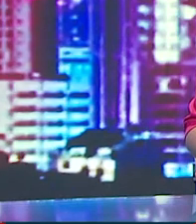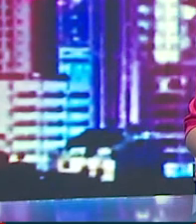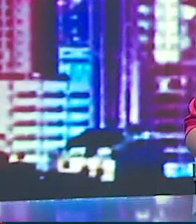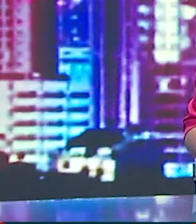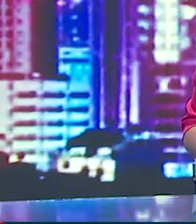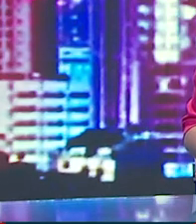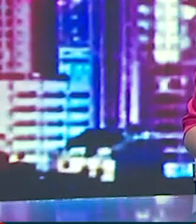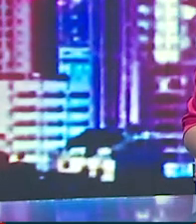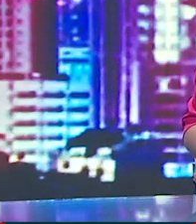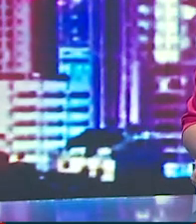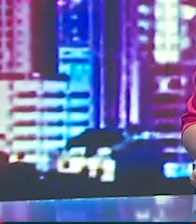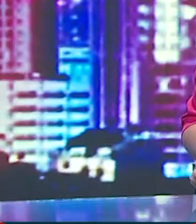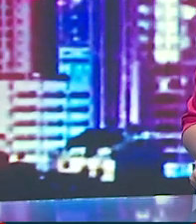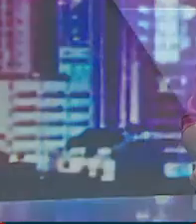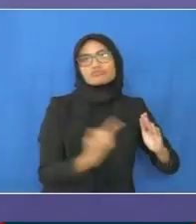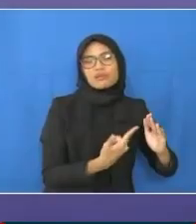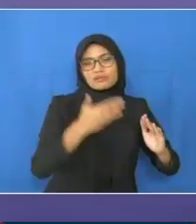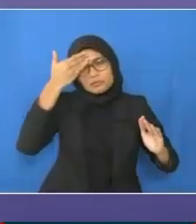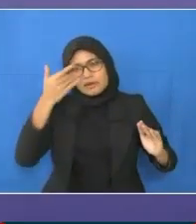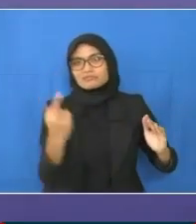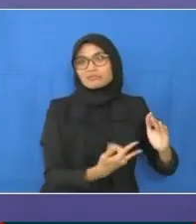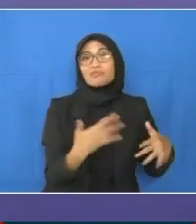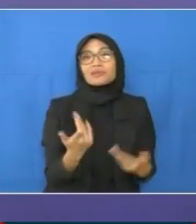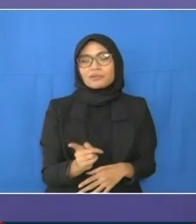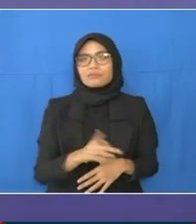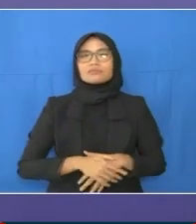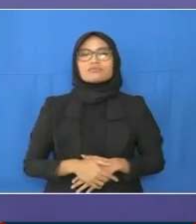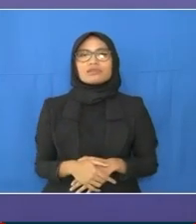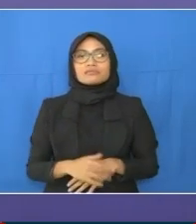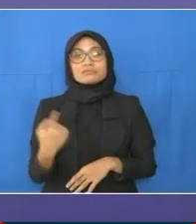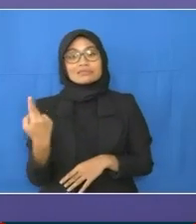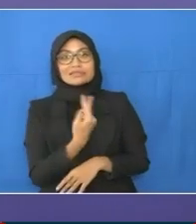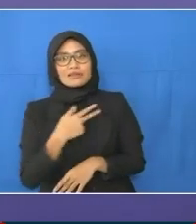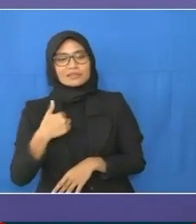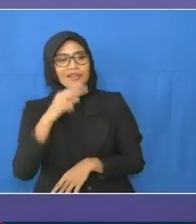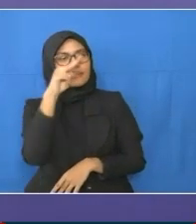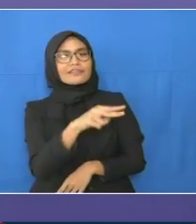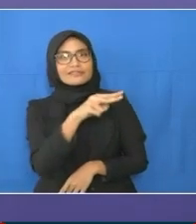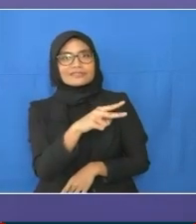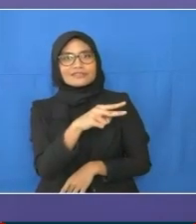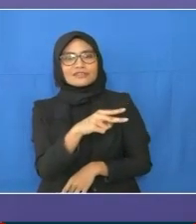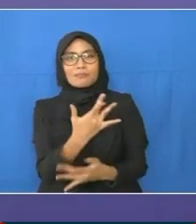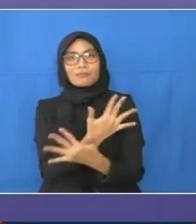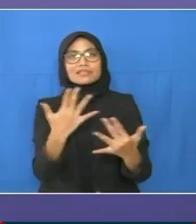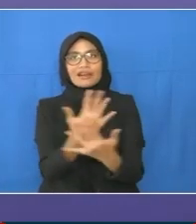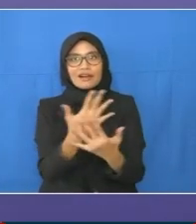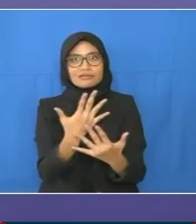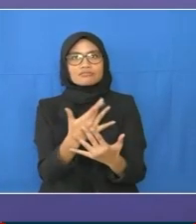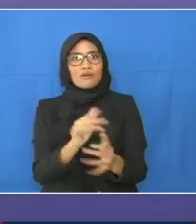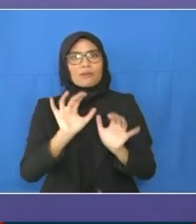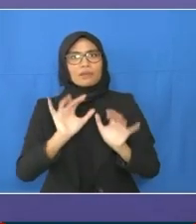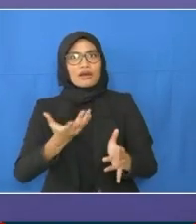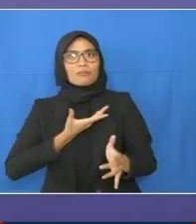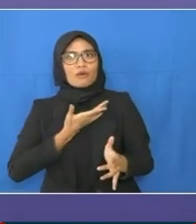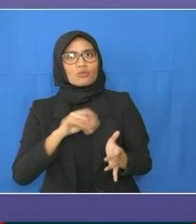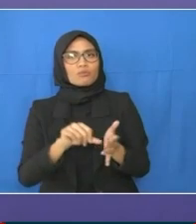dijual oleh tetangga kita Ayo kita bisa melihat aksi solidaritas di tengah masyarakat untuk menolong